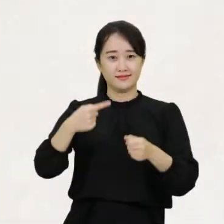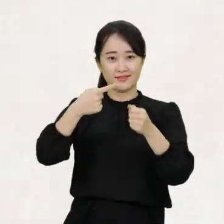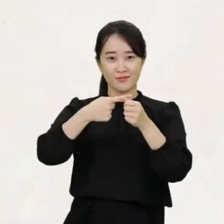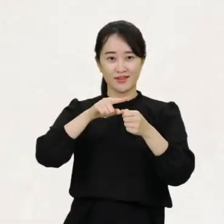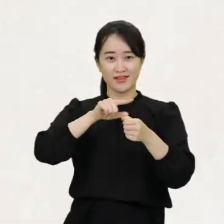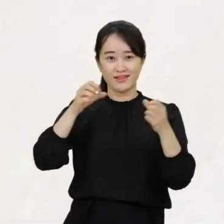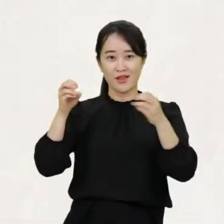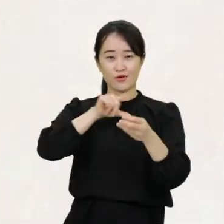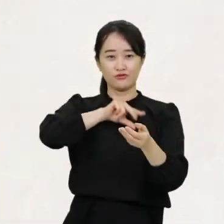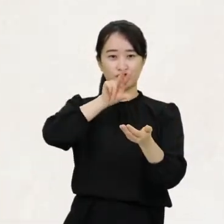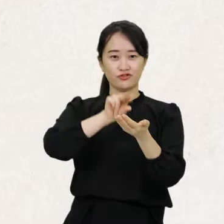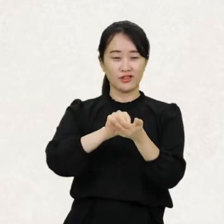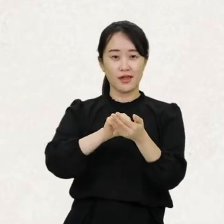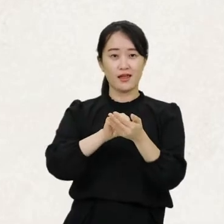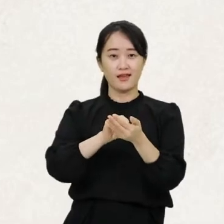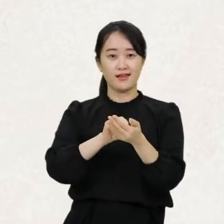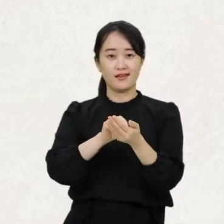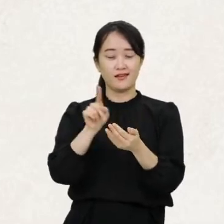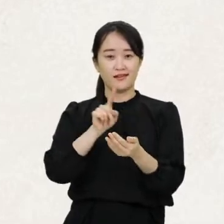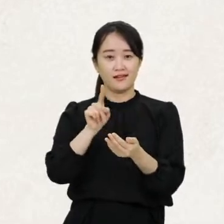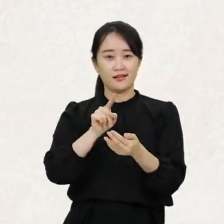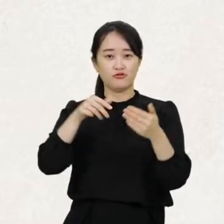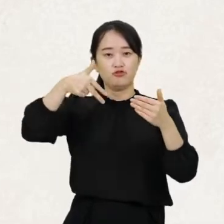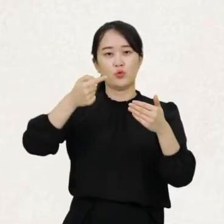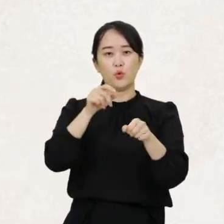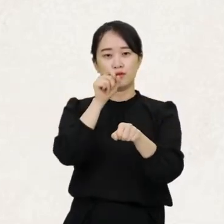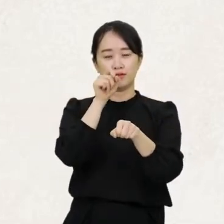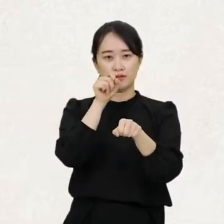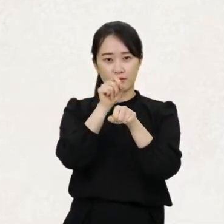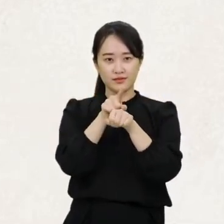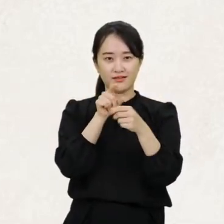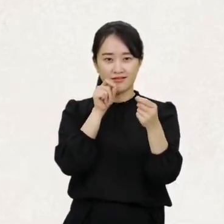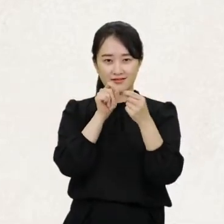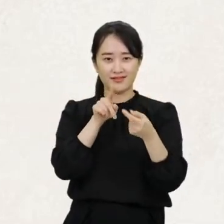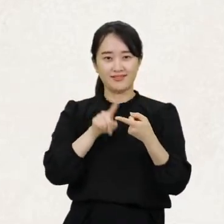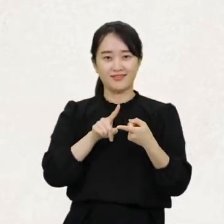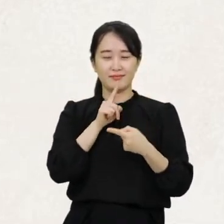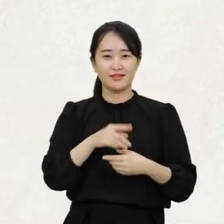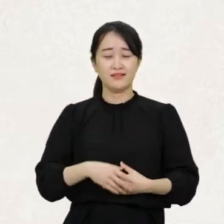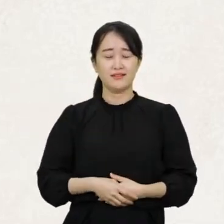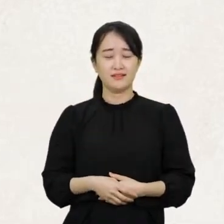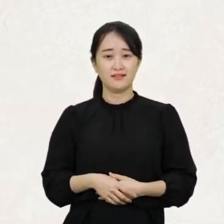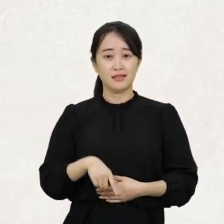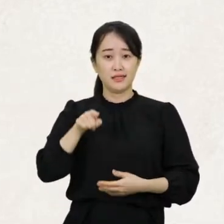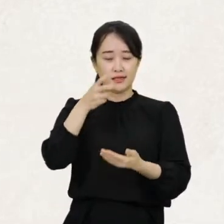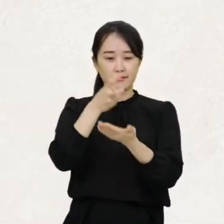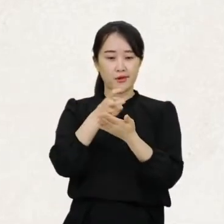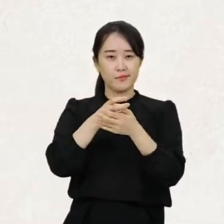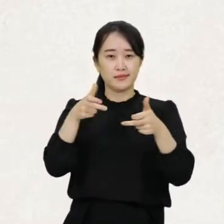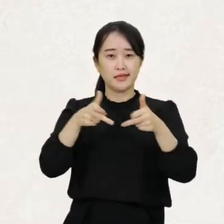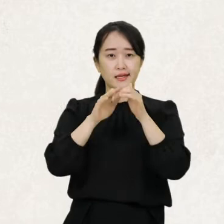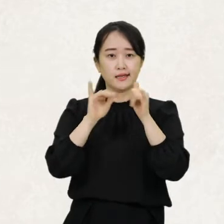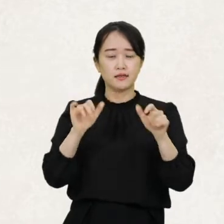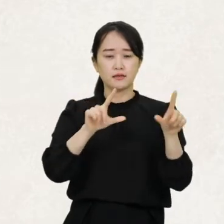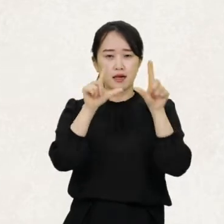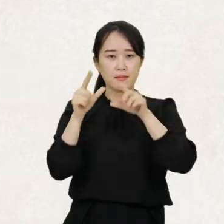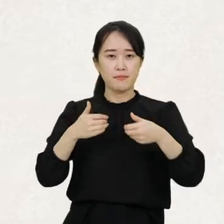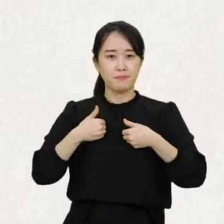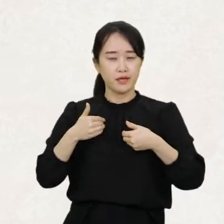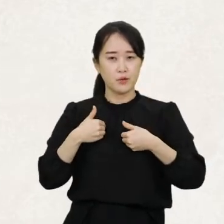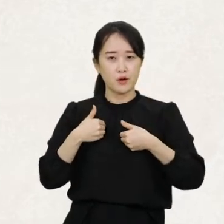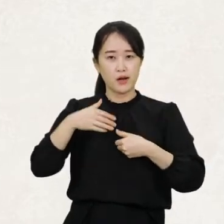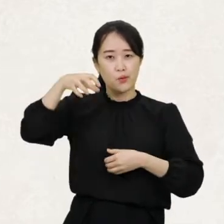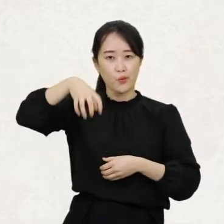첫 번째 토크 주제는 바로 제9조 접근성입니다. 이 조항은 장애인은 삶에 필요한